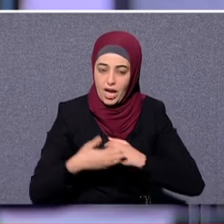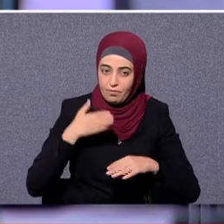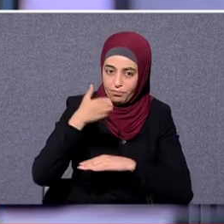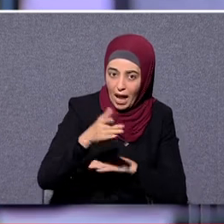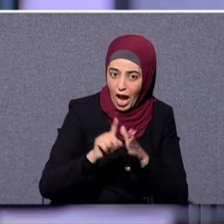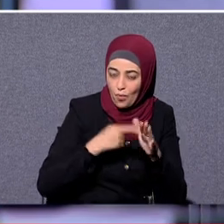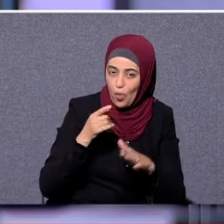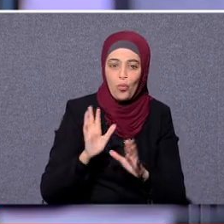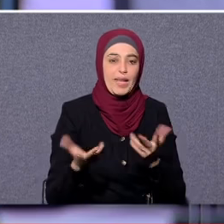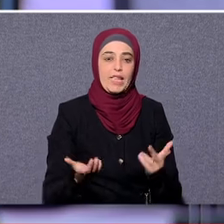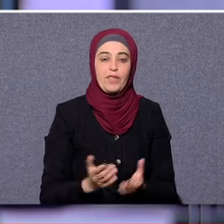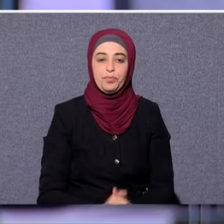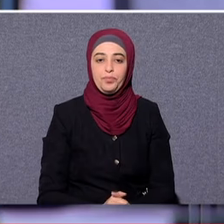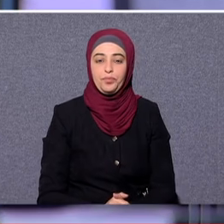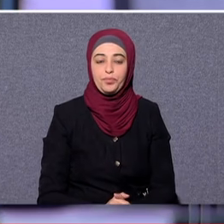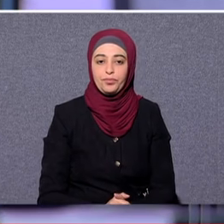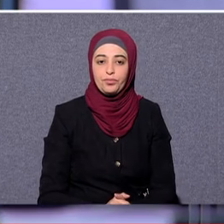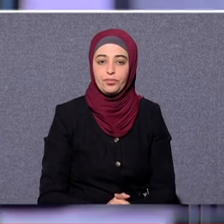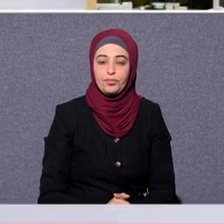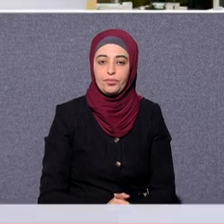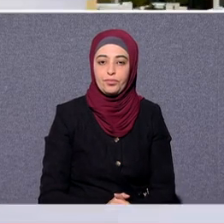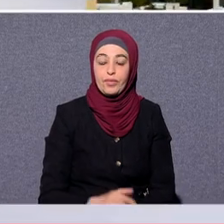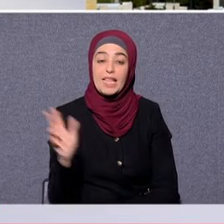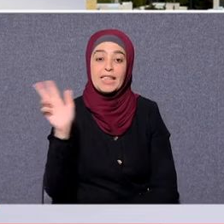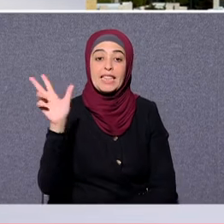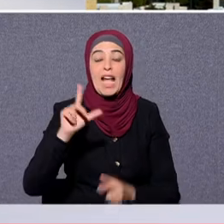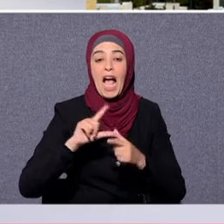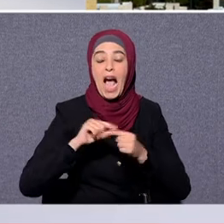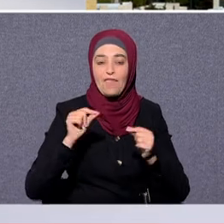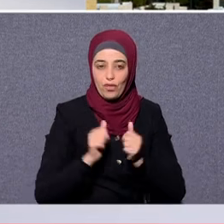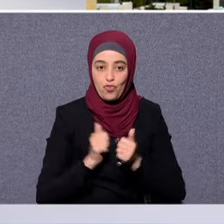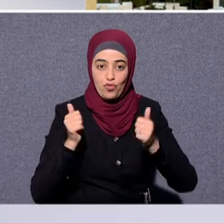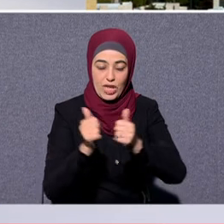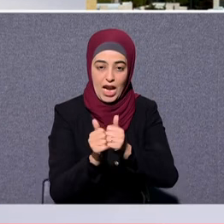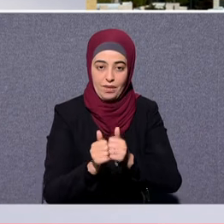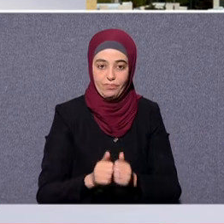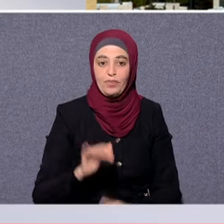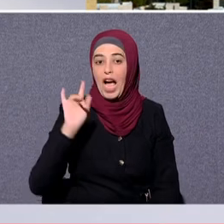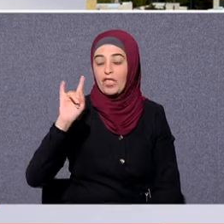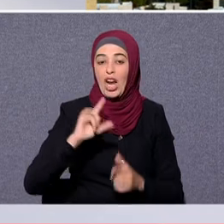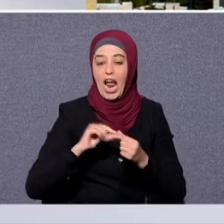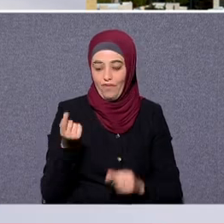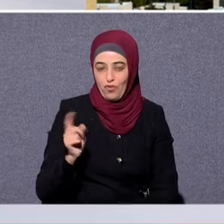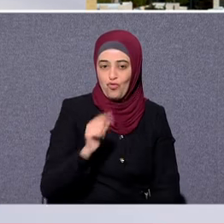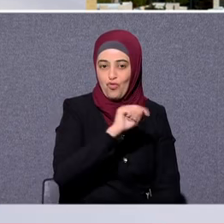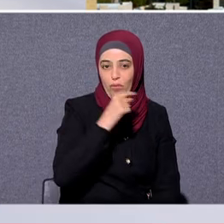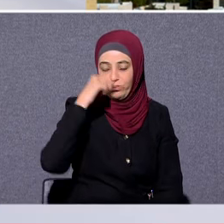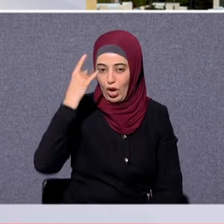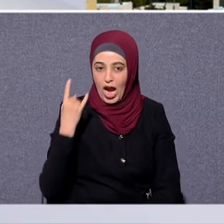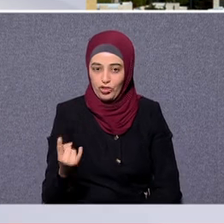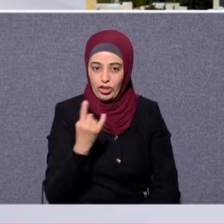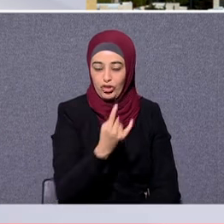بداية؟ نعم أخي، هو 30,000 أسرة ليست 10,000. 10,000 على كل يوم تقريبا،